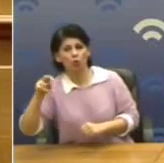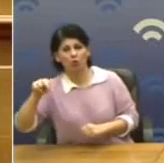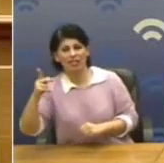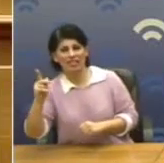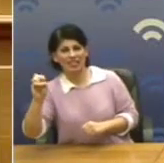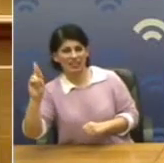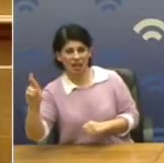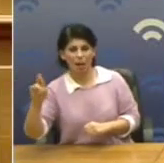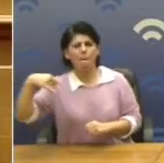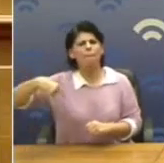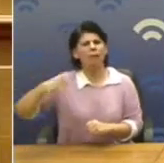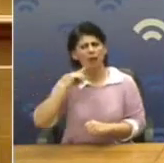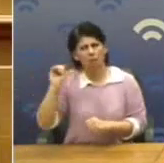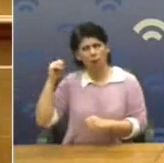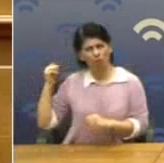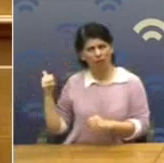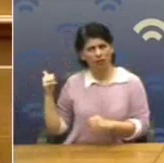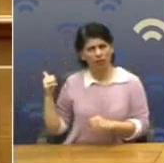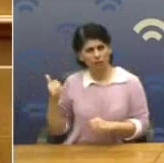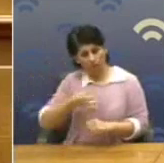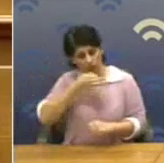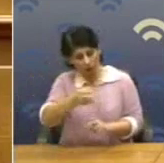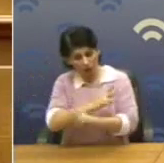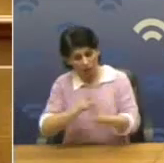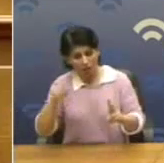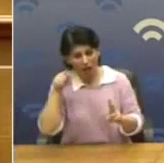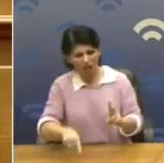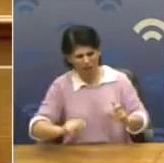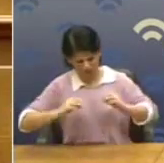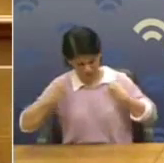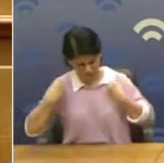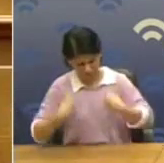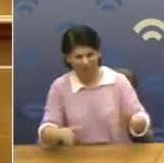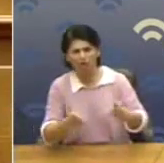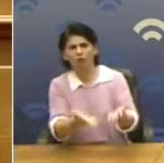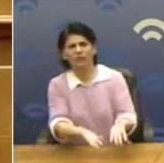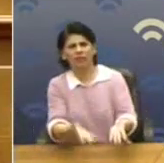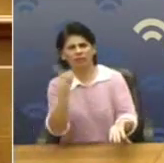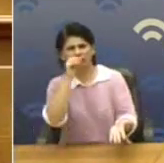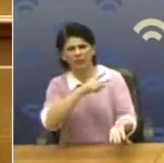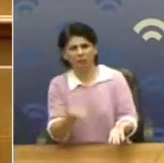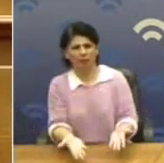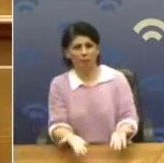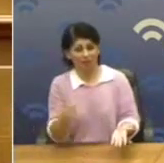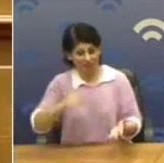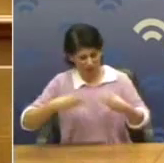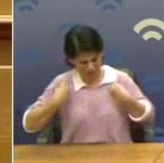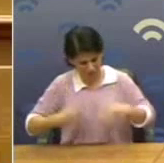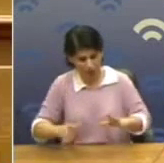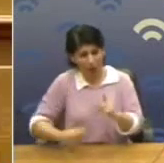προχθές βγήκε και είπε ότι αυτό είναι μια αθλειότητα. Σήμερα την αθλειότητα την